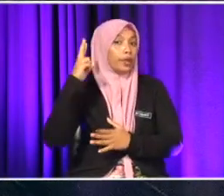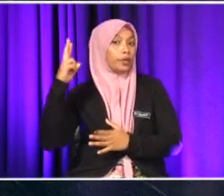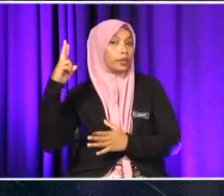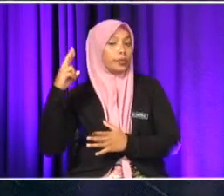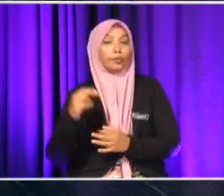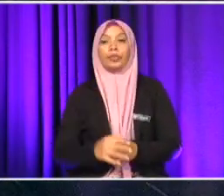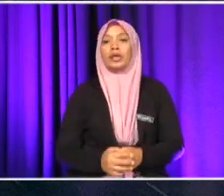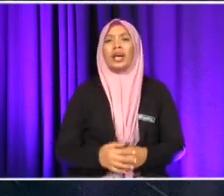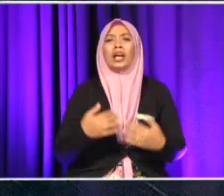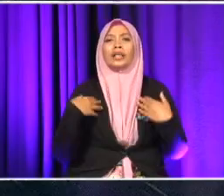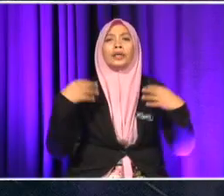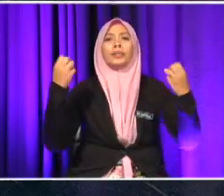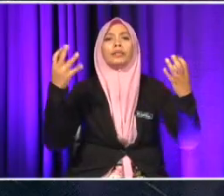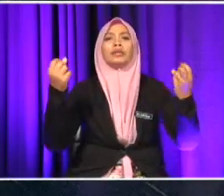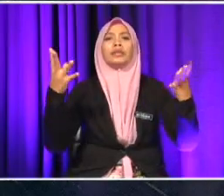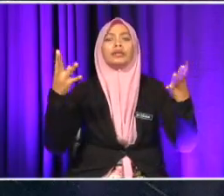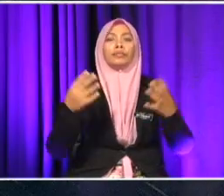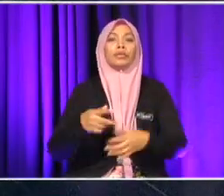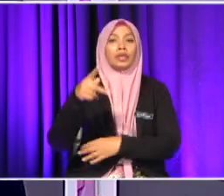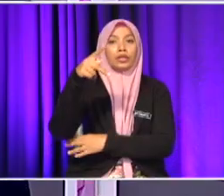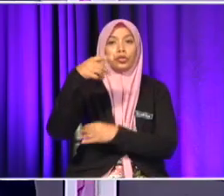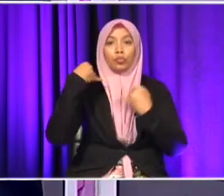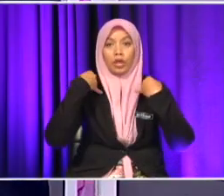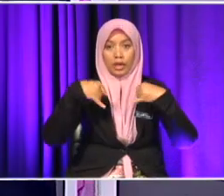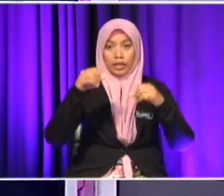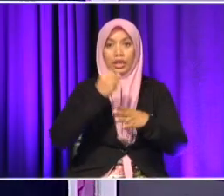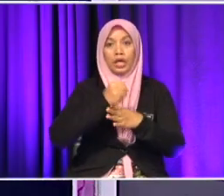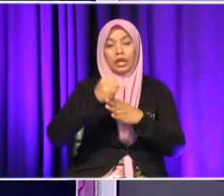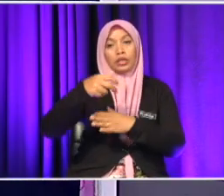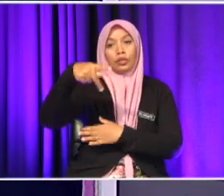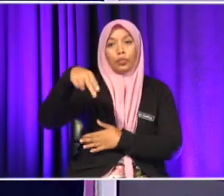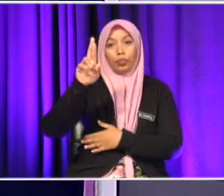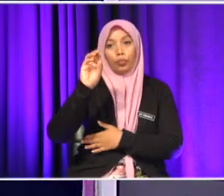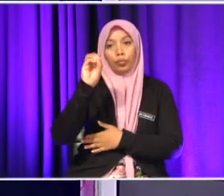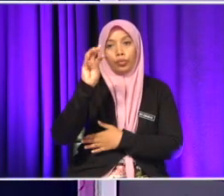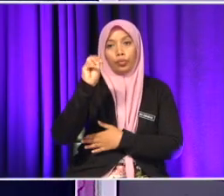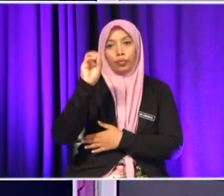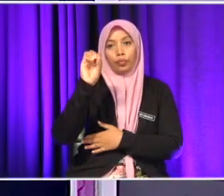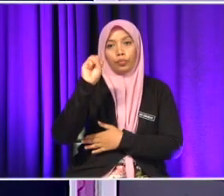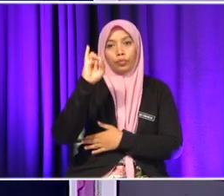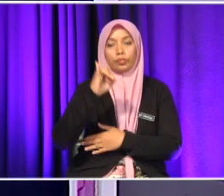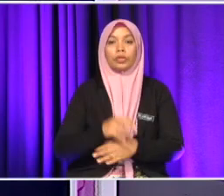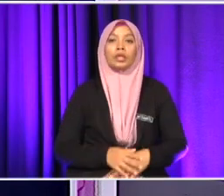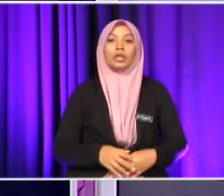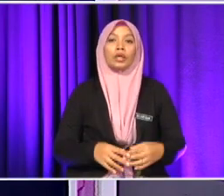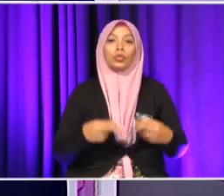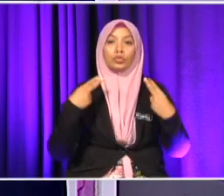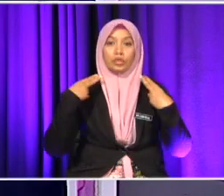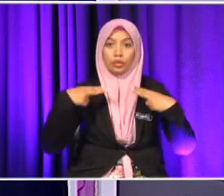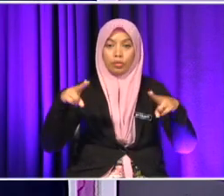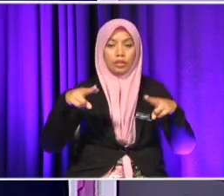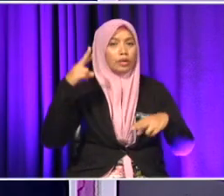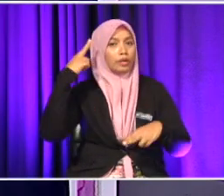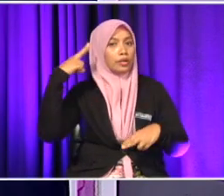banyak sebenarnya eee promosi jualan yang dibuat oleh pengusir-penguser atau pengusahawan yang terlihat kalau di review macam-macam